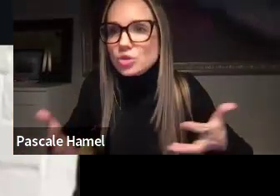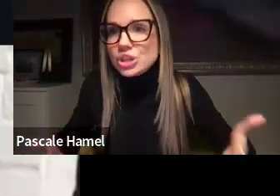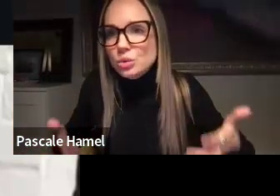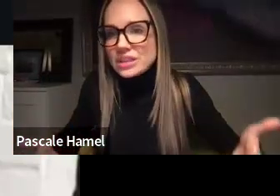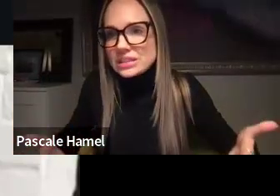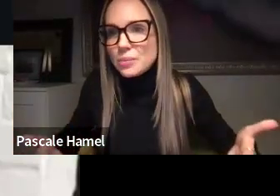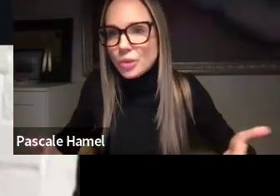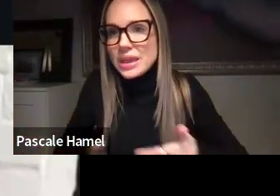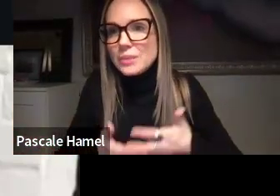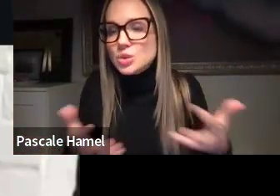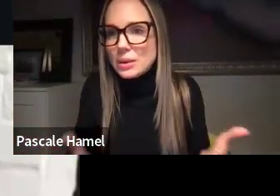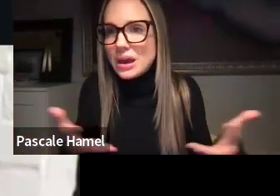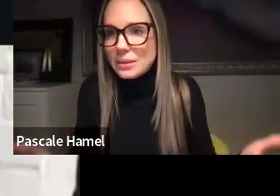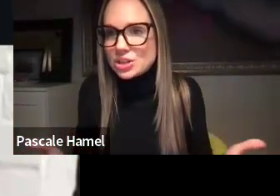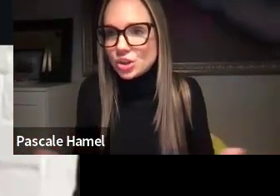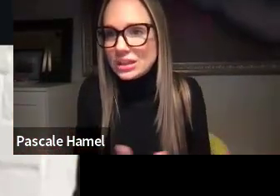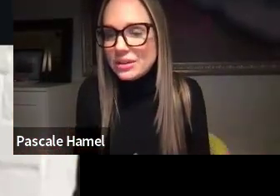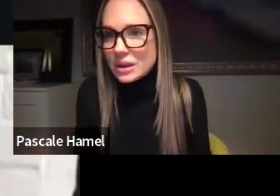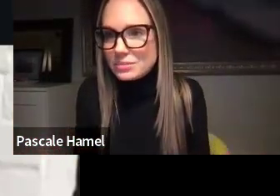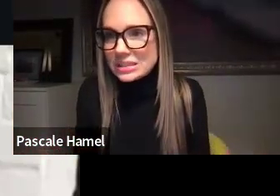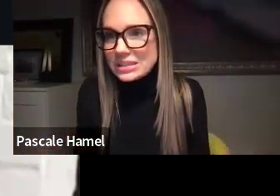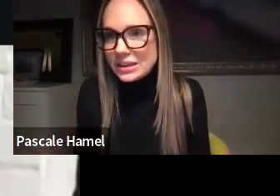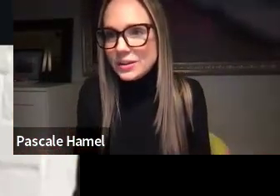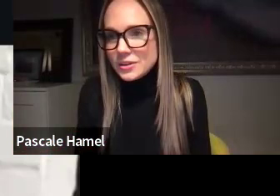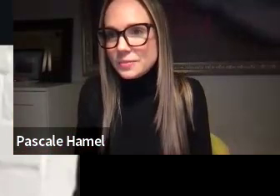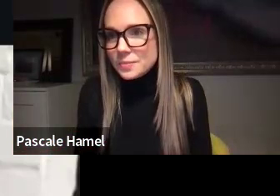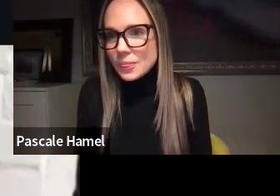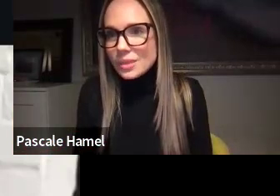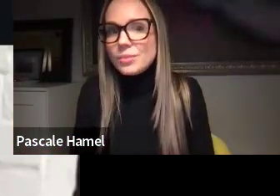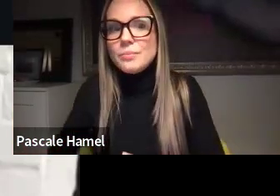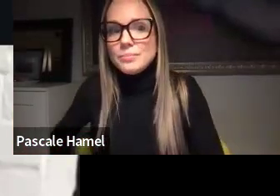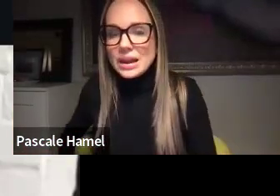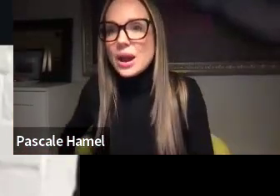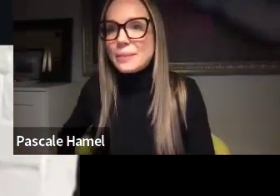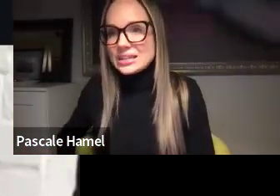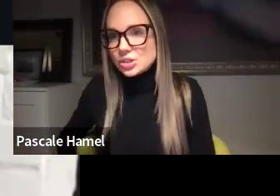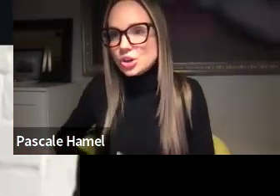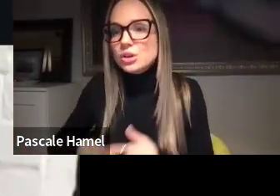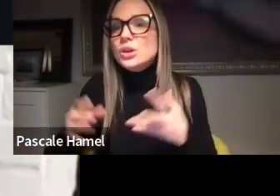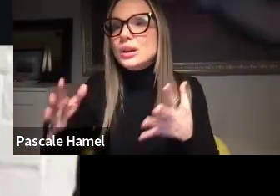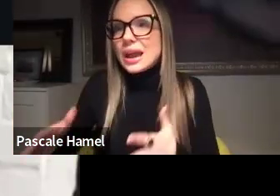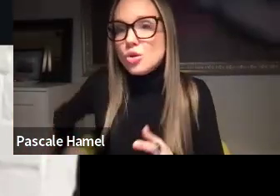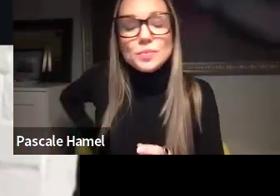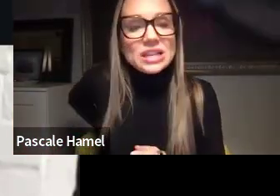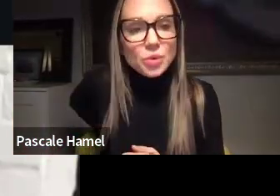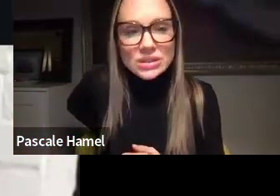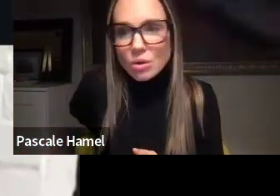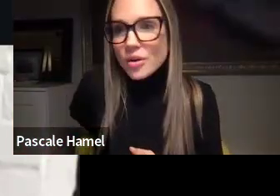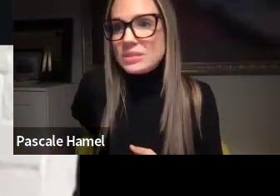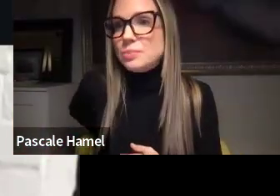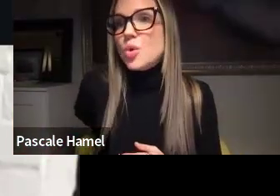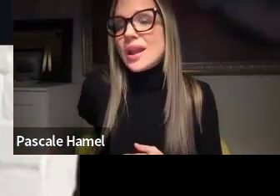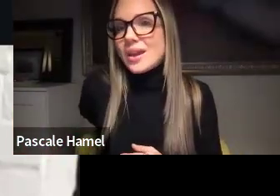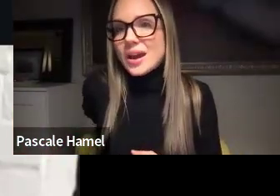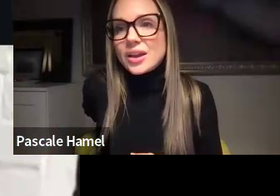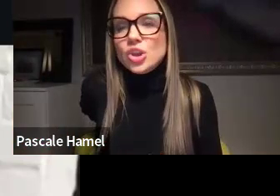rentrer nos hanches et nos fesses en premier. Habituellement, la majorité des femmes, c'est. Mais là, après ça, la coupe, ça se peut que ça